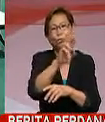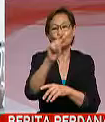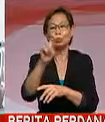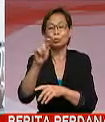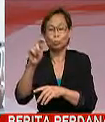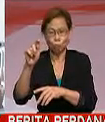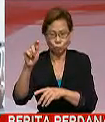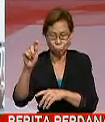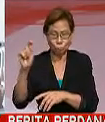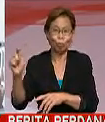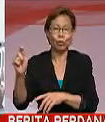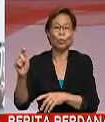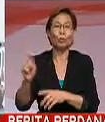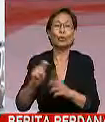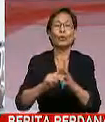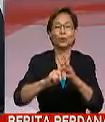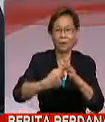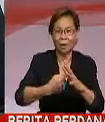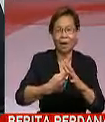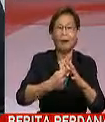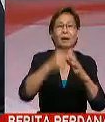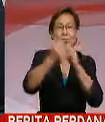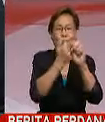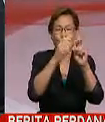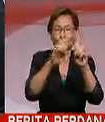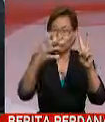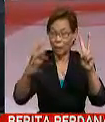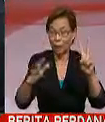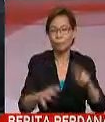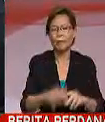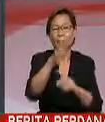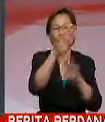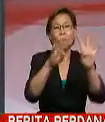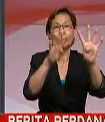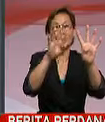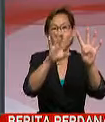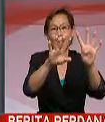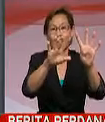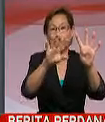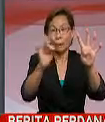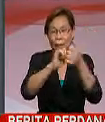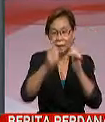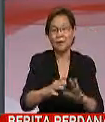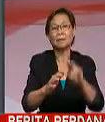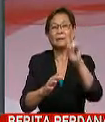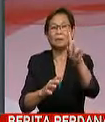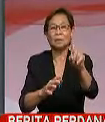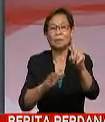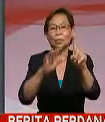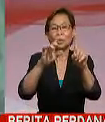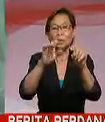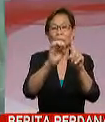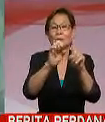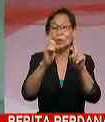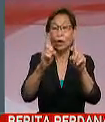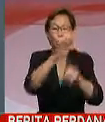Majlis sukan negara sejak dimulakan pada 2015 400 58 atlet dan 101 jurlati